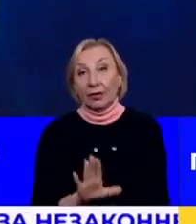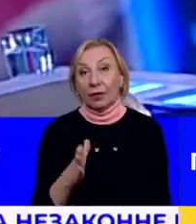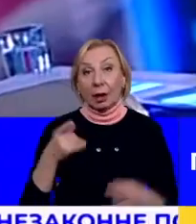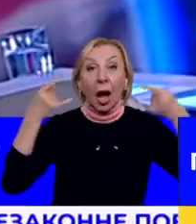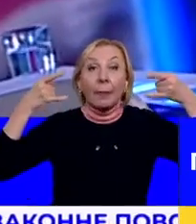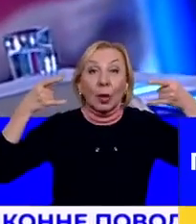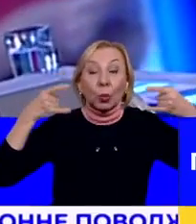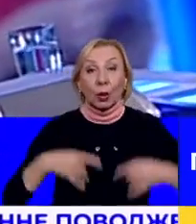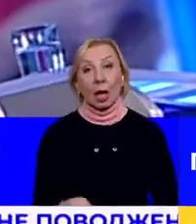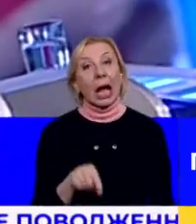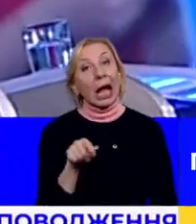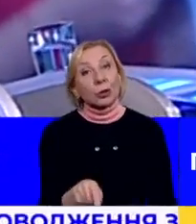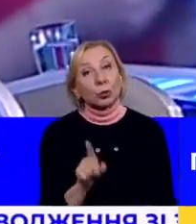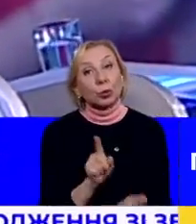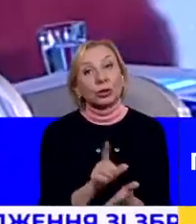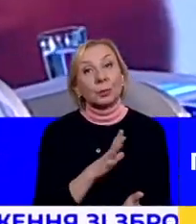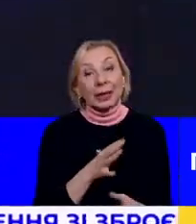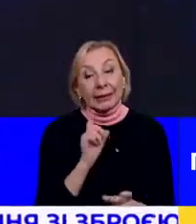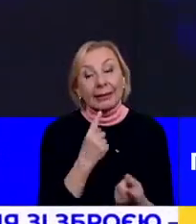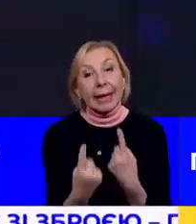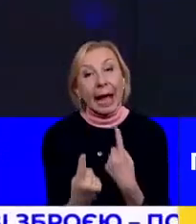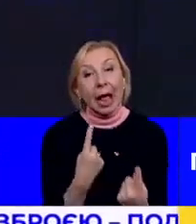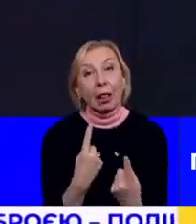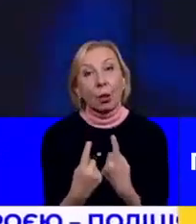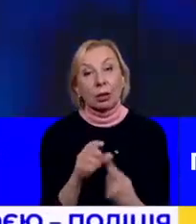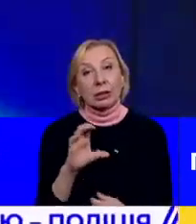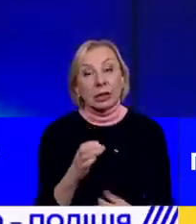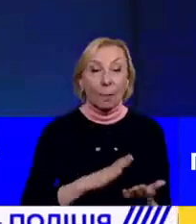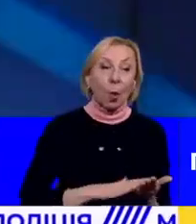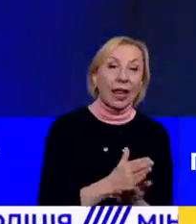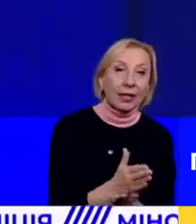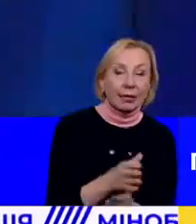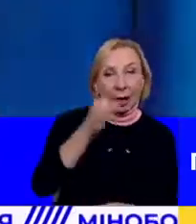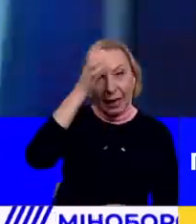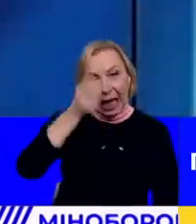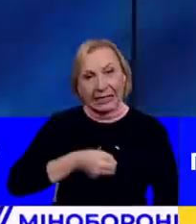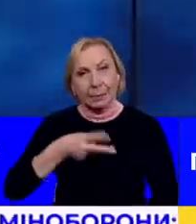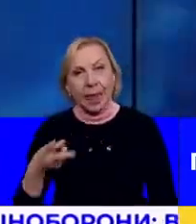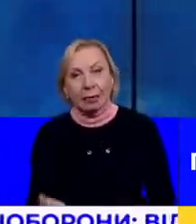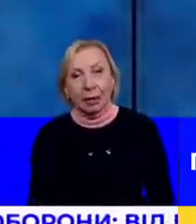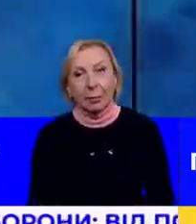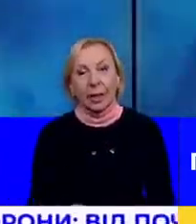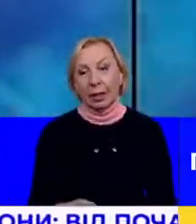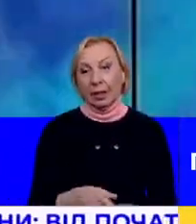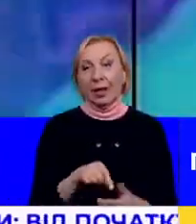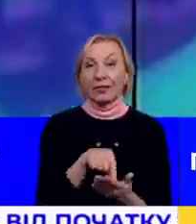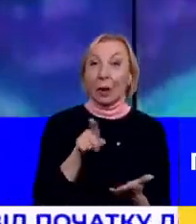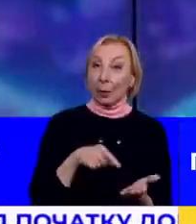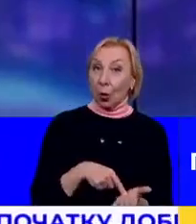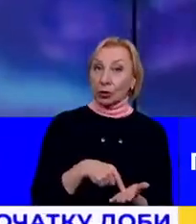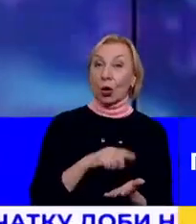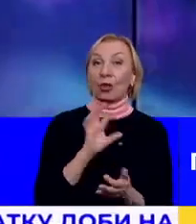камеру. А тут нужен быть диалог с обществом, диалог с политиками, диалог с экспертами, диалог, вообще диалог, это вопросы-ответы,